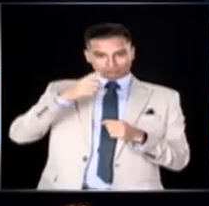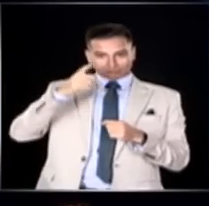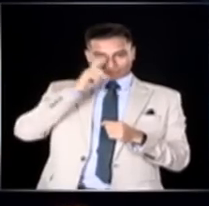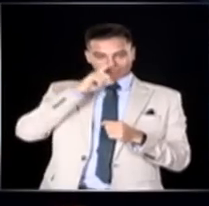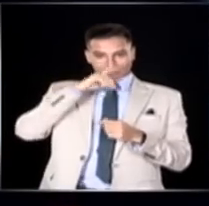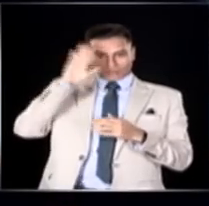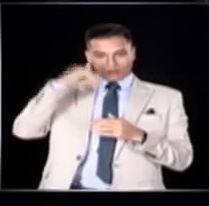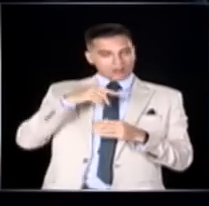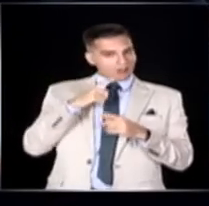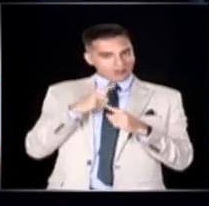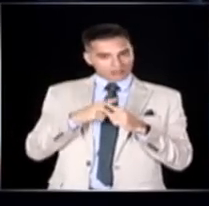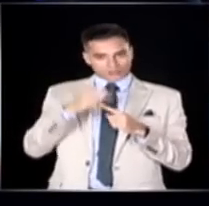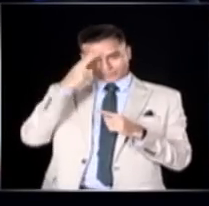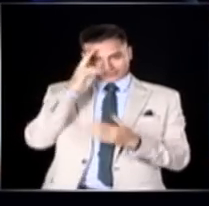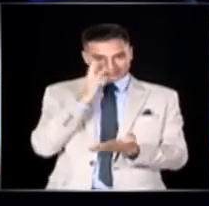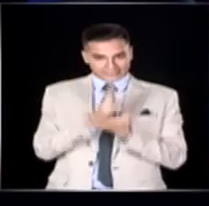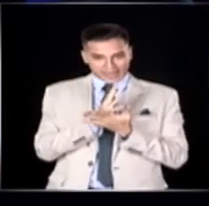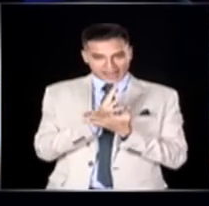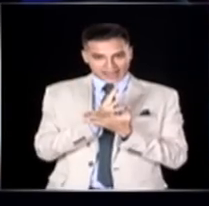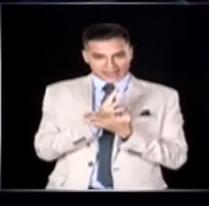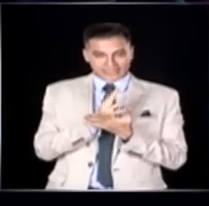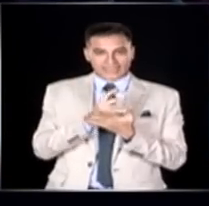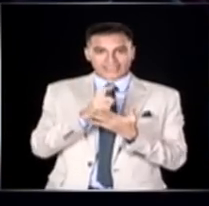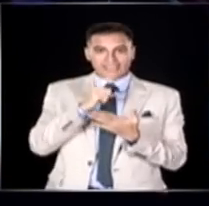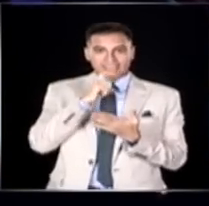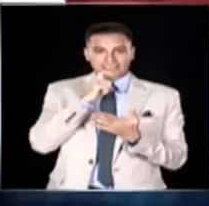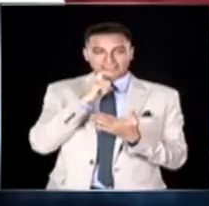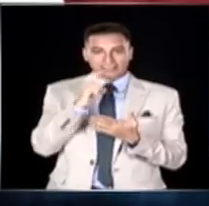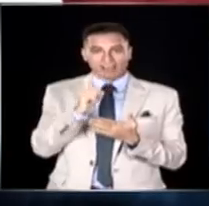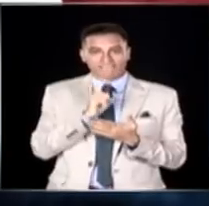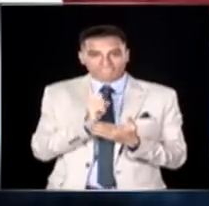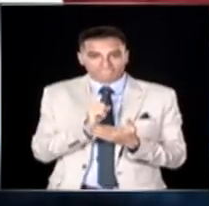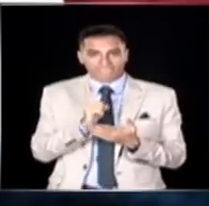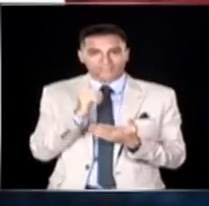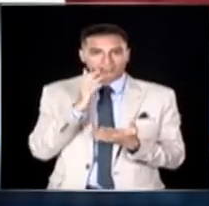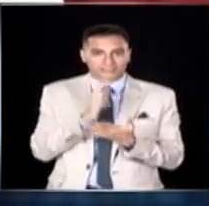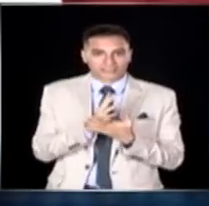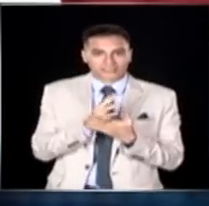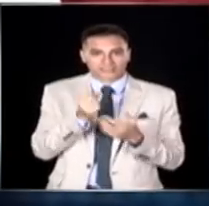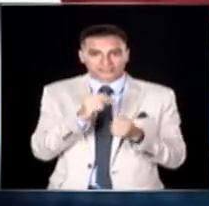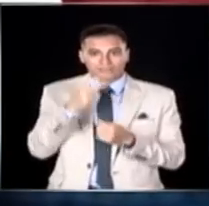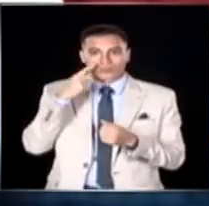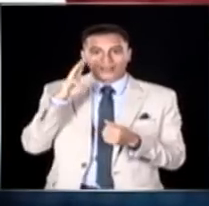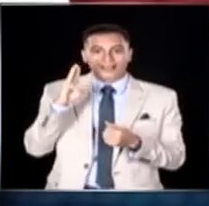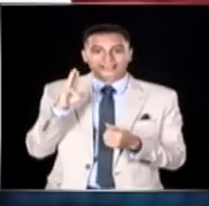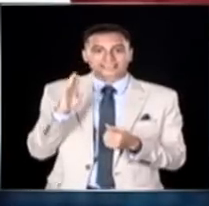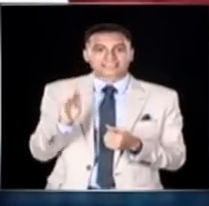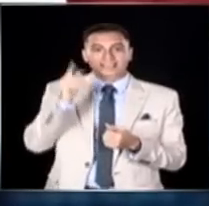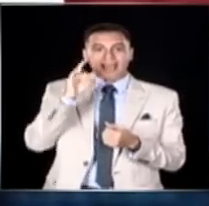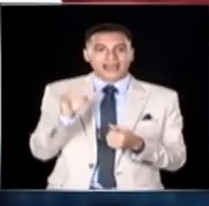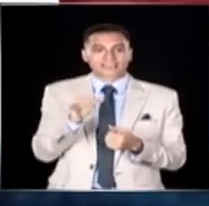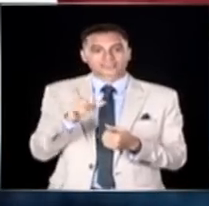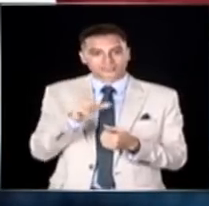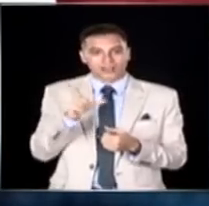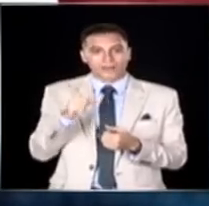باص. الثلج الجاف هو الحالة الصلبة لأحد الغازات، فما هو؟ ثاني أكسيد الكربون. صح. في أي من دول